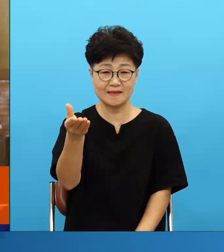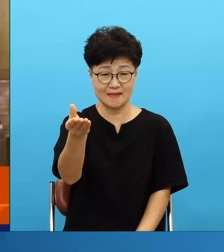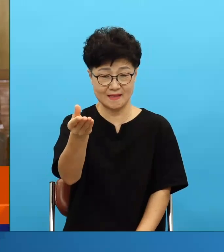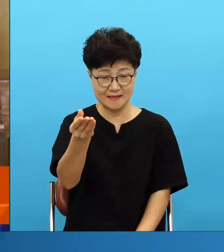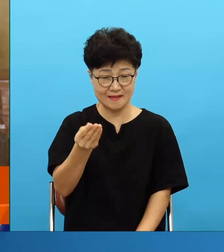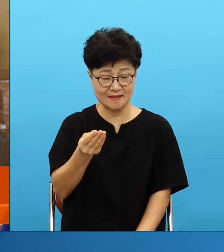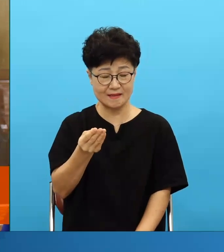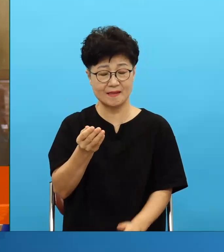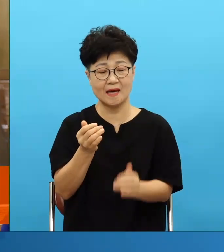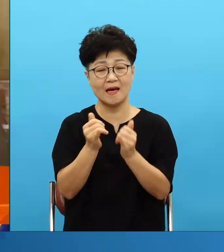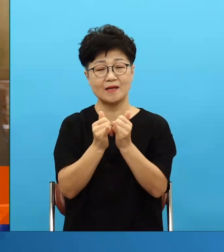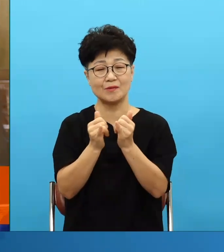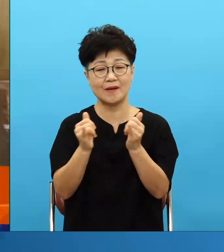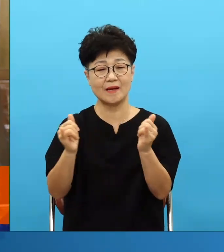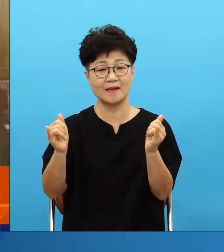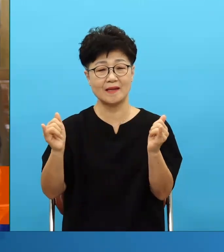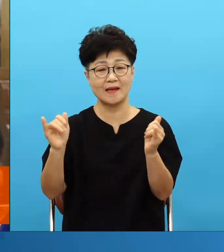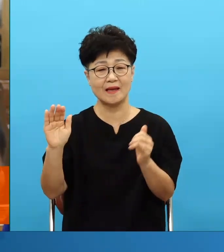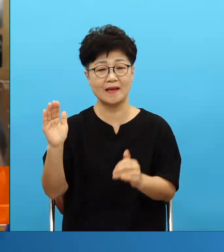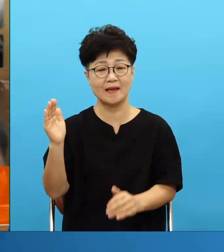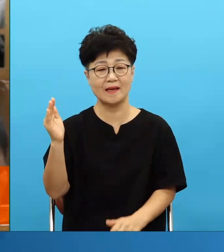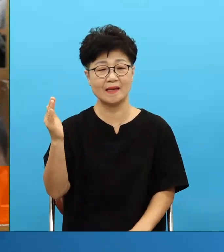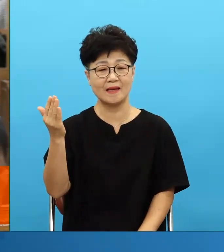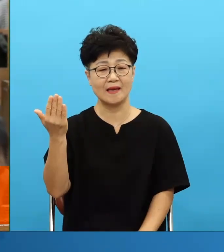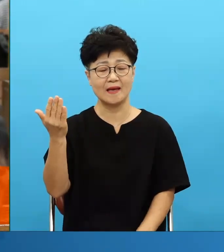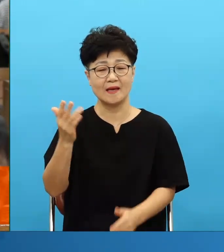빚진 자 되네.